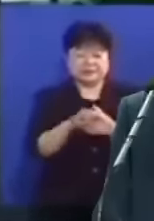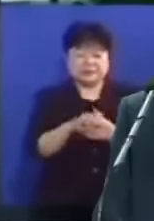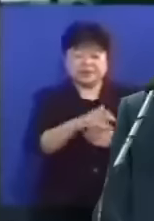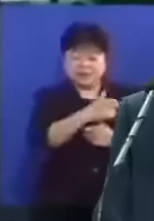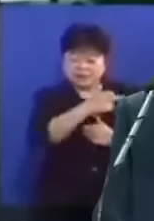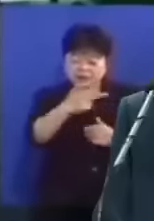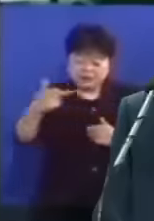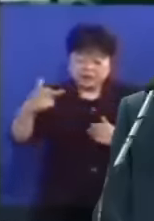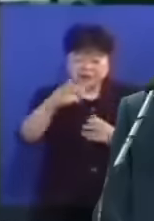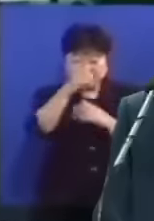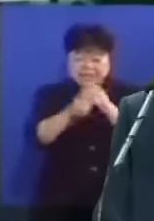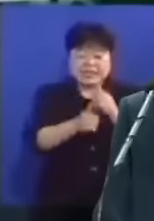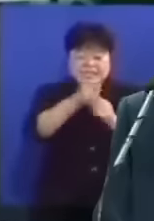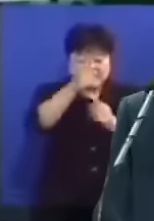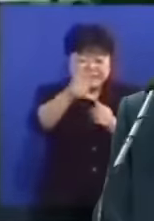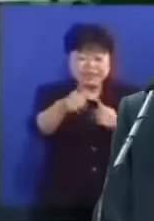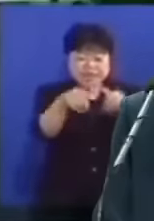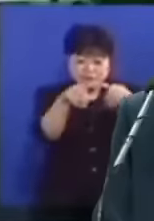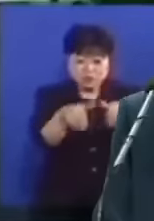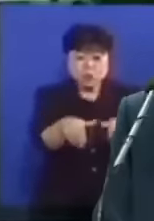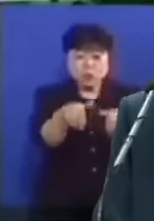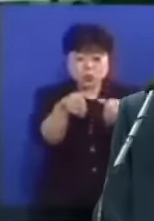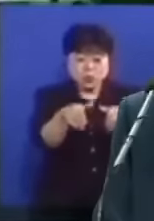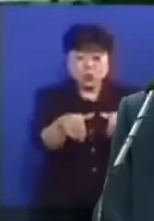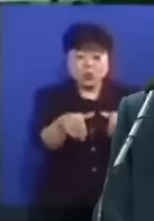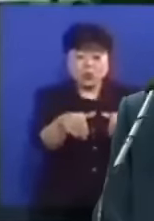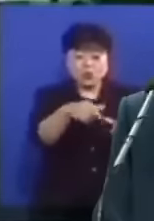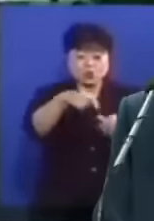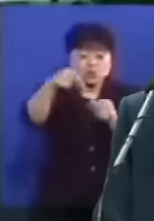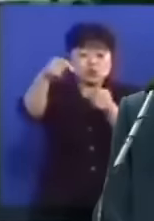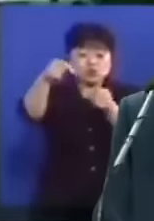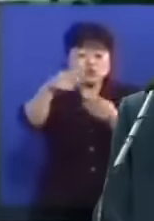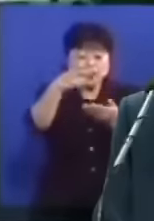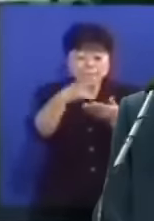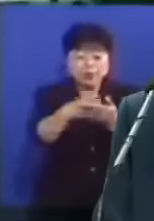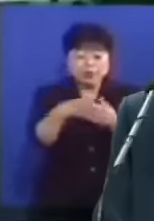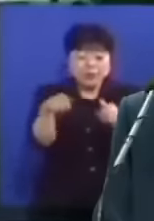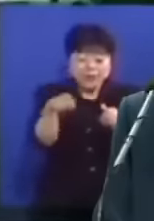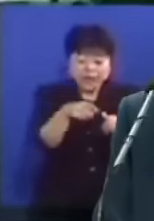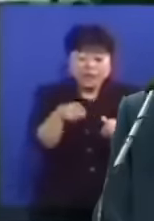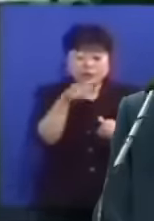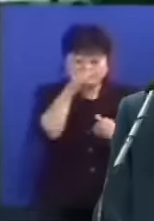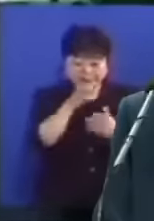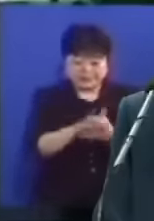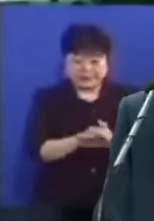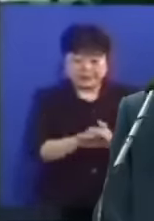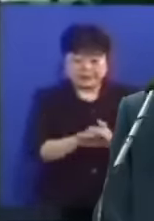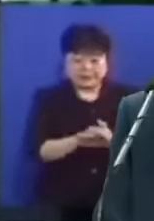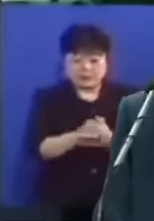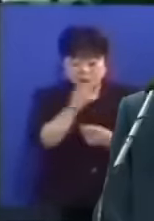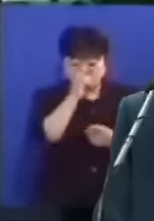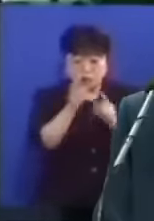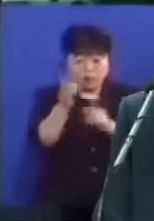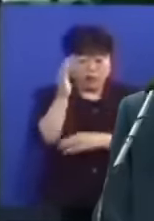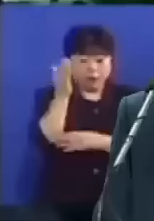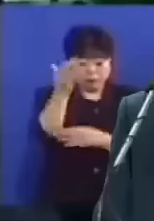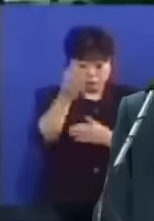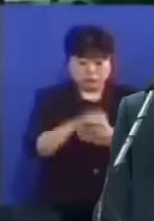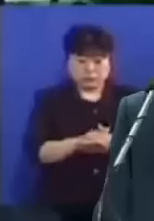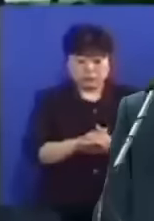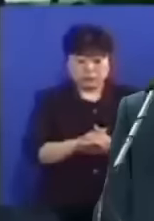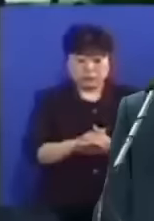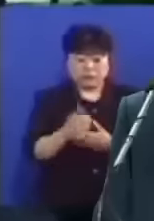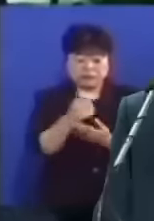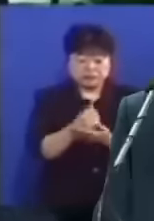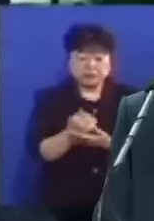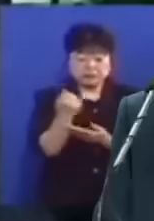지극히 크신 하나님의 종으로서 구원의 도를 가르치는 것입니다. 상당히 좋은 말 같지 않습니까? 점치는